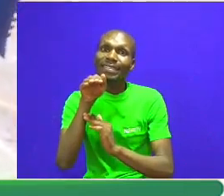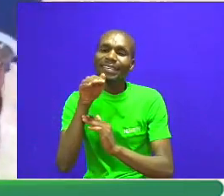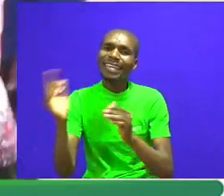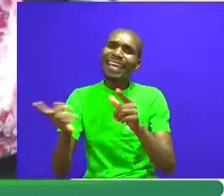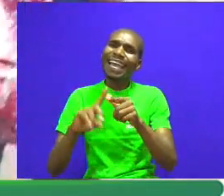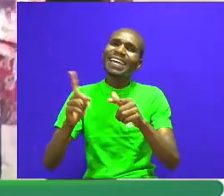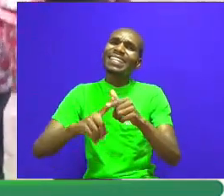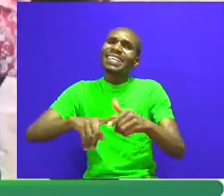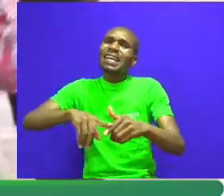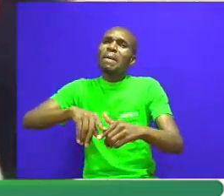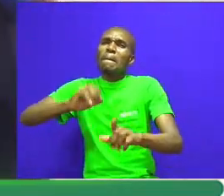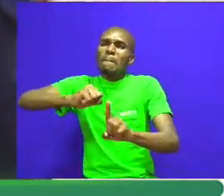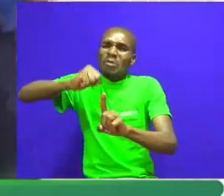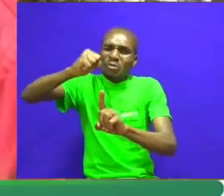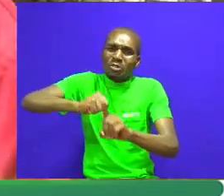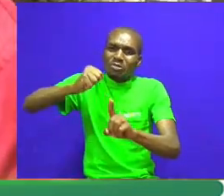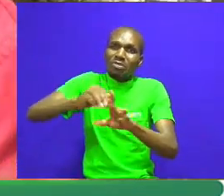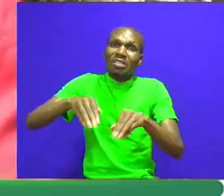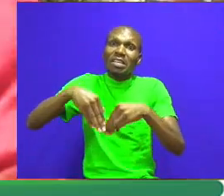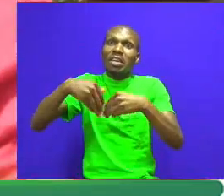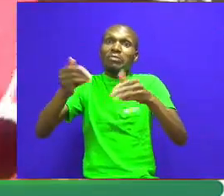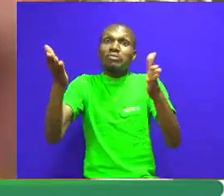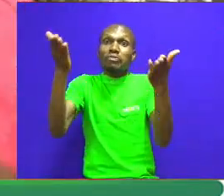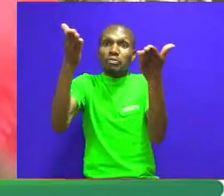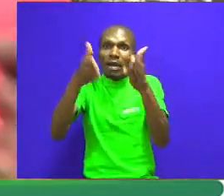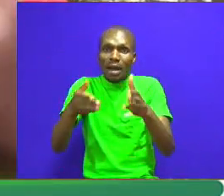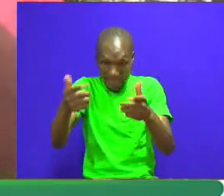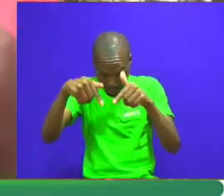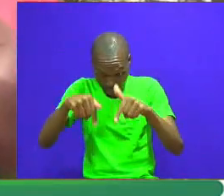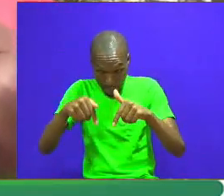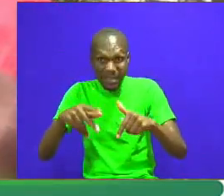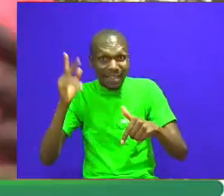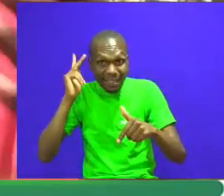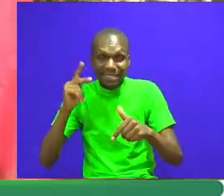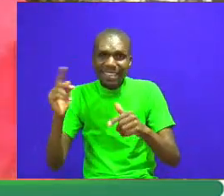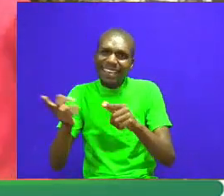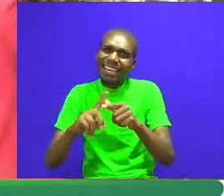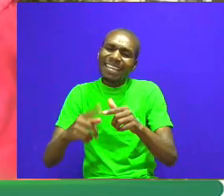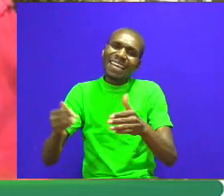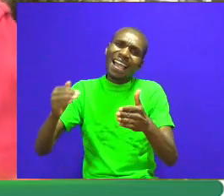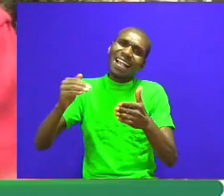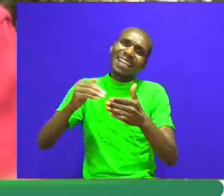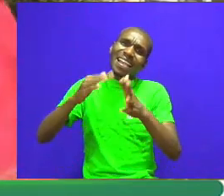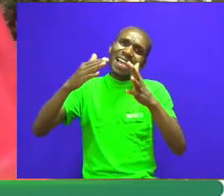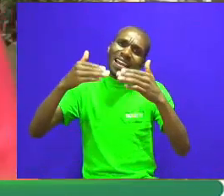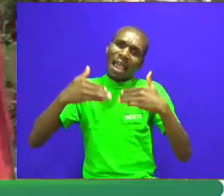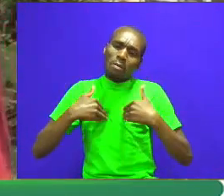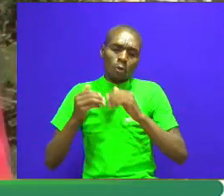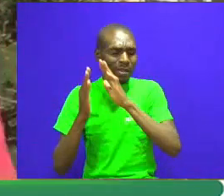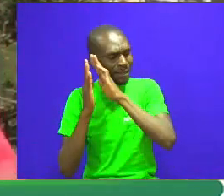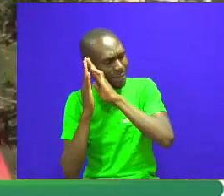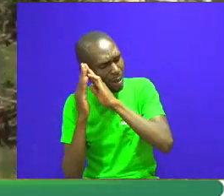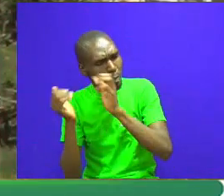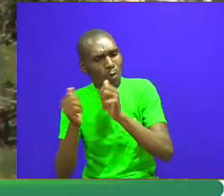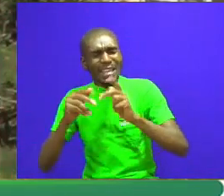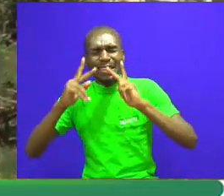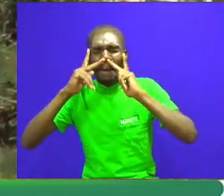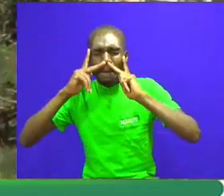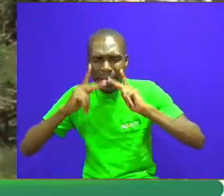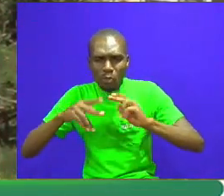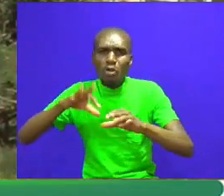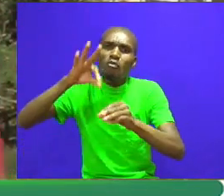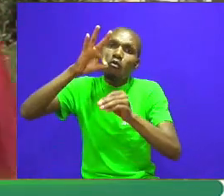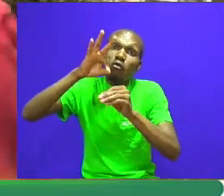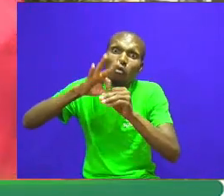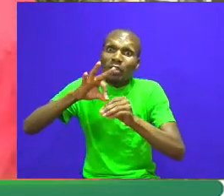hii maneno nguvu yote umepeleka huko North Rift, tunataka pia ikuche hapa kwetu. At least na sisi tulale na amani. Hii serikali tuliweka na